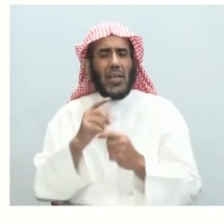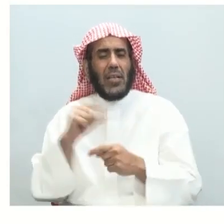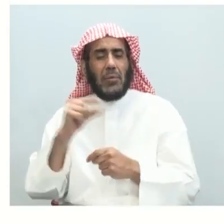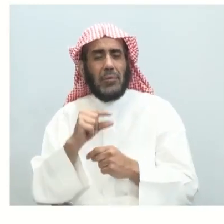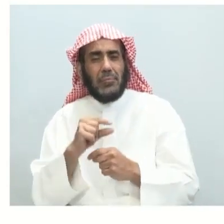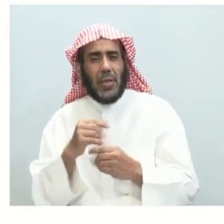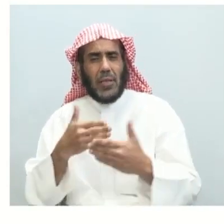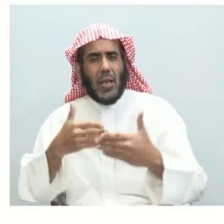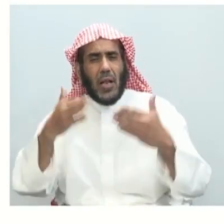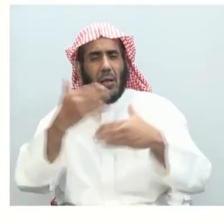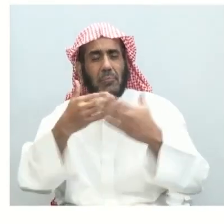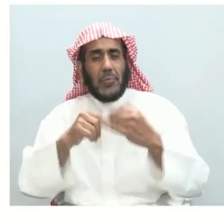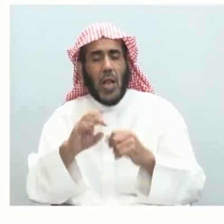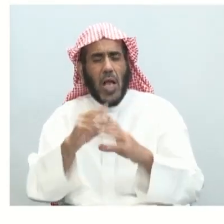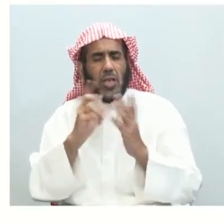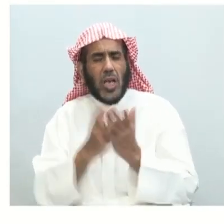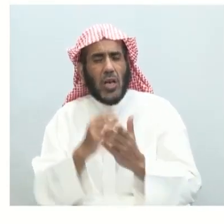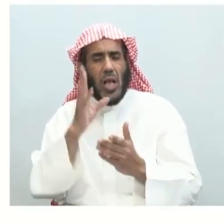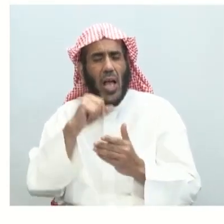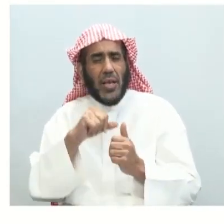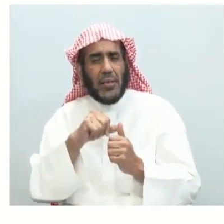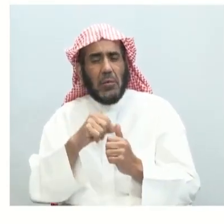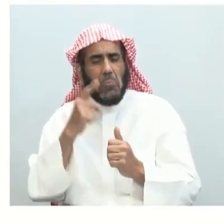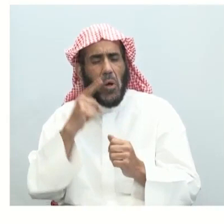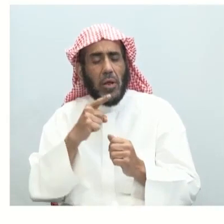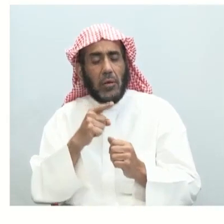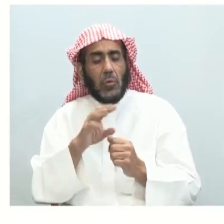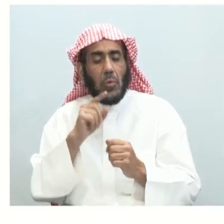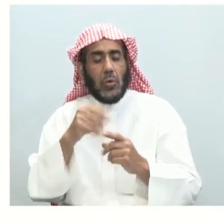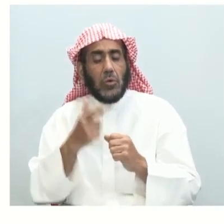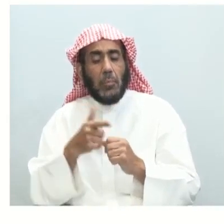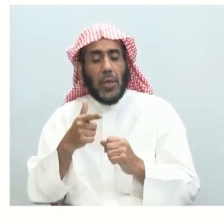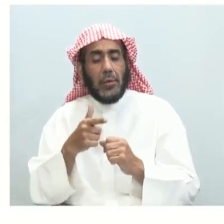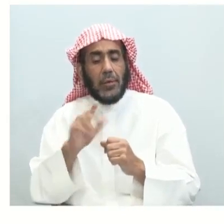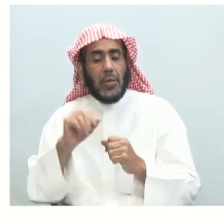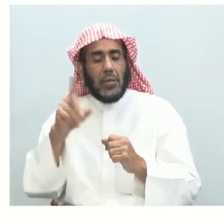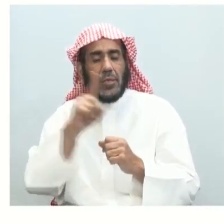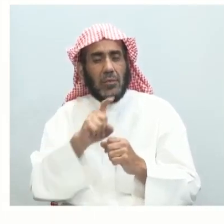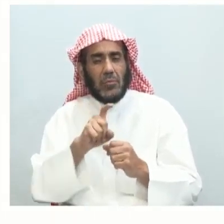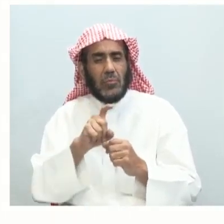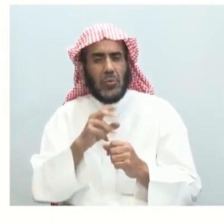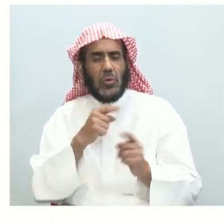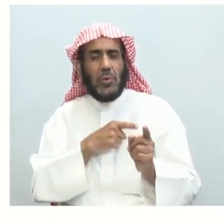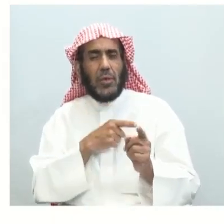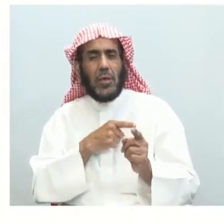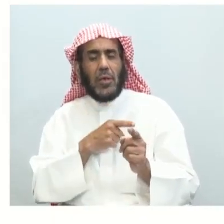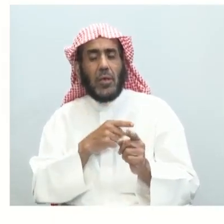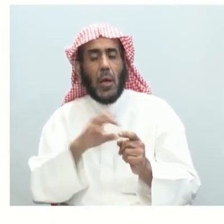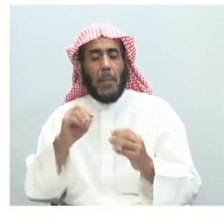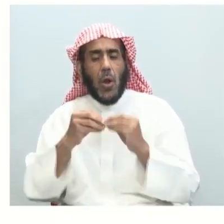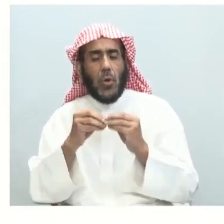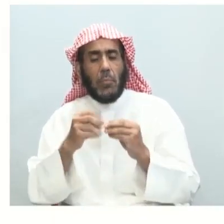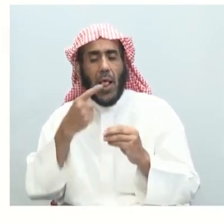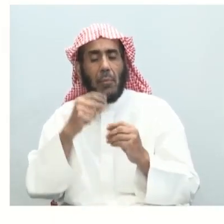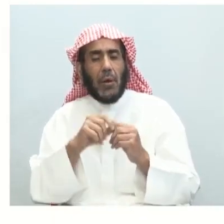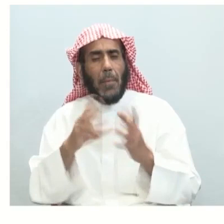احسنتم دلت على شيء غير ماذا نقول ماذا نسميها احسنتم ممتاز سنسمي ما لمنت